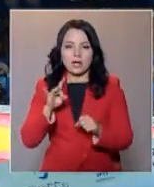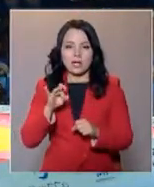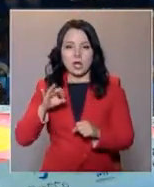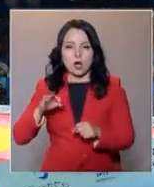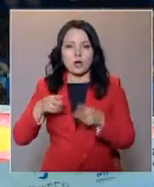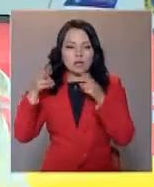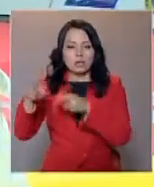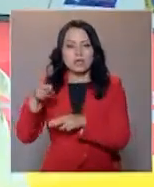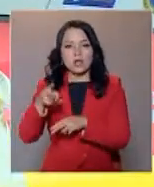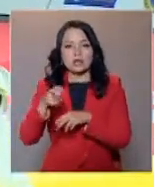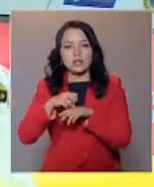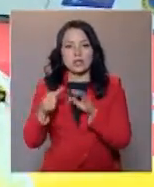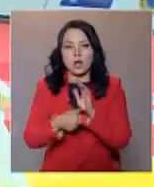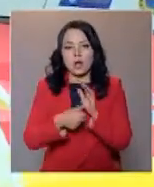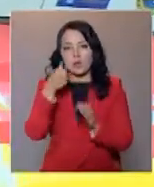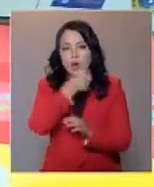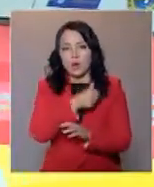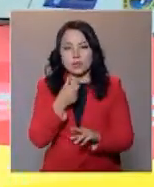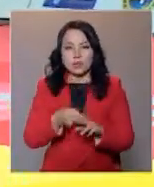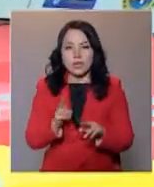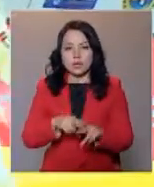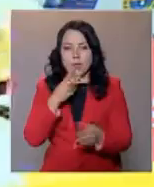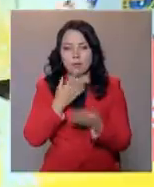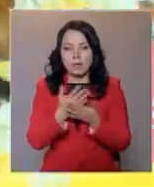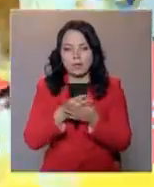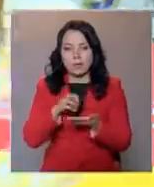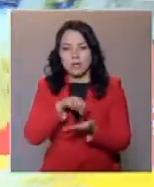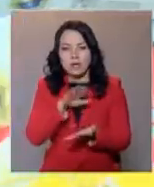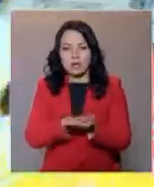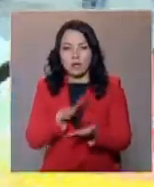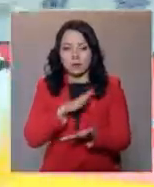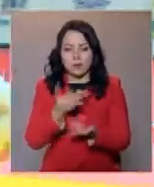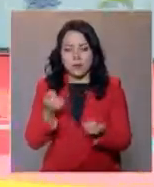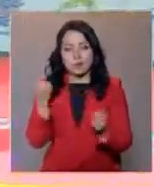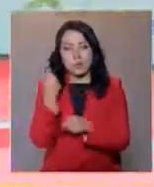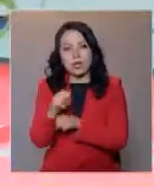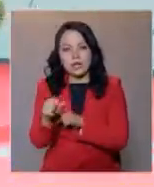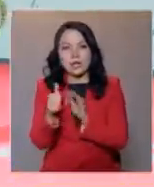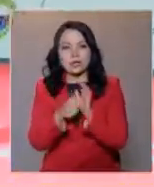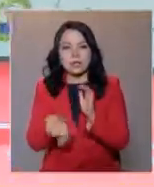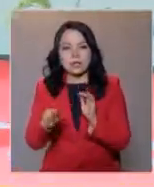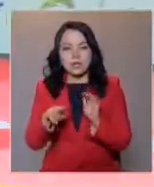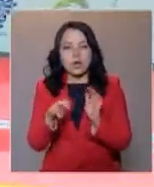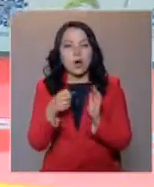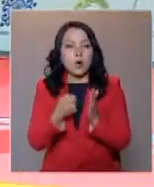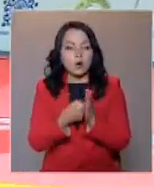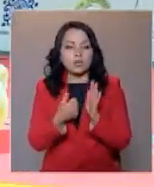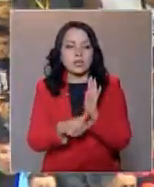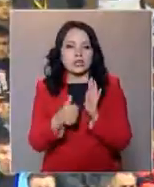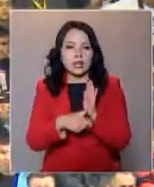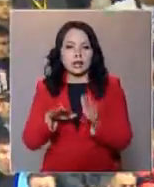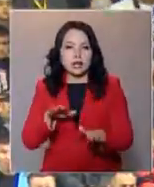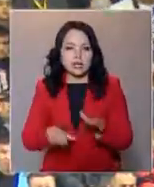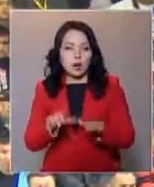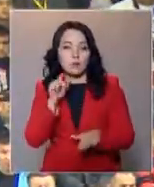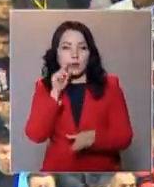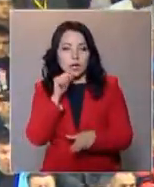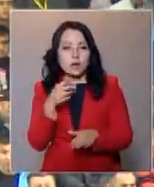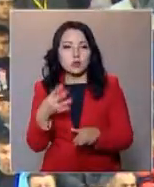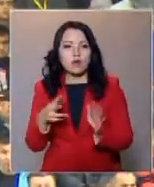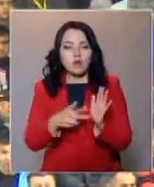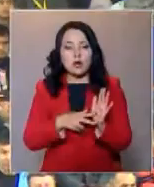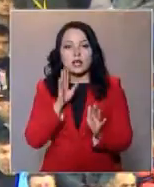в 2016 году. В стартовый день определятся победители в категории до 60 килограммов у мужчин и